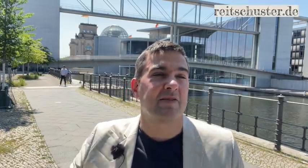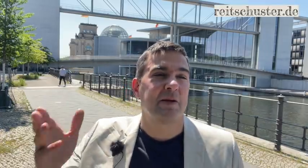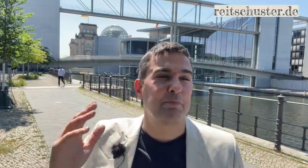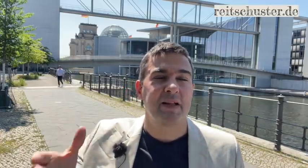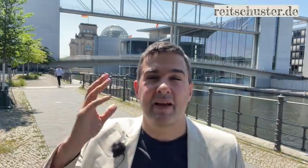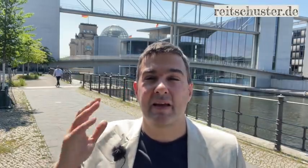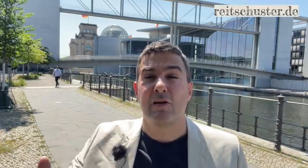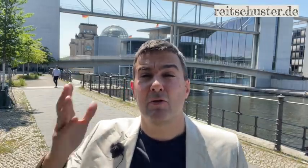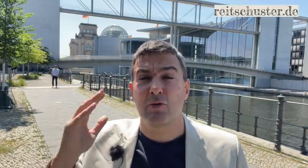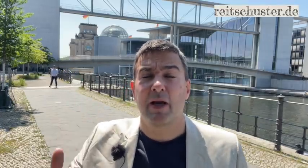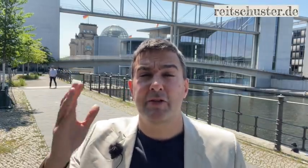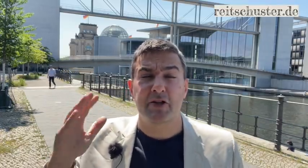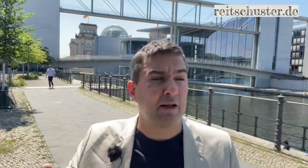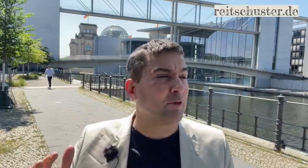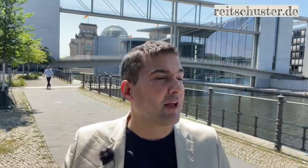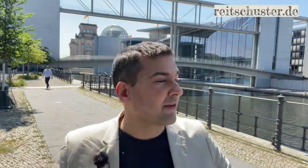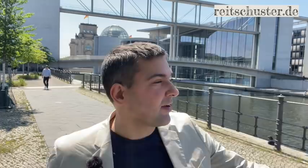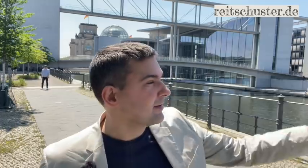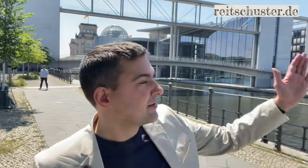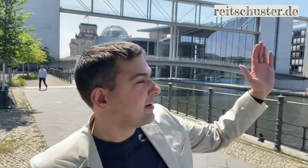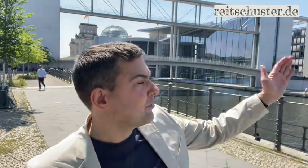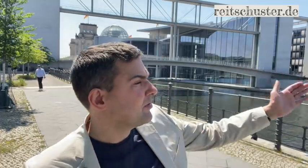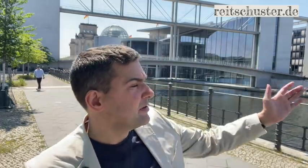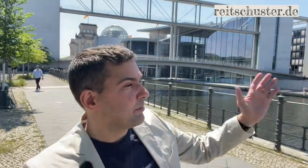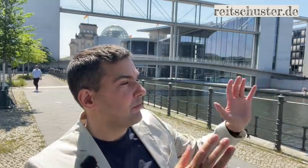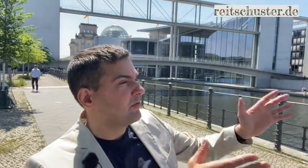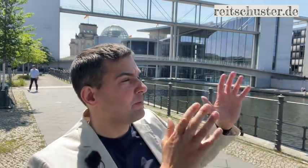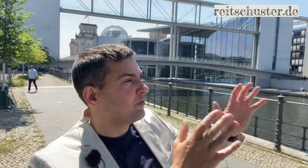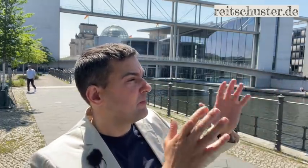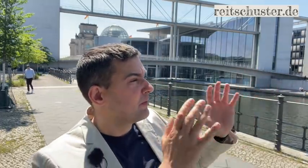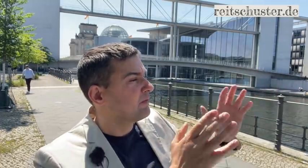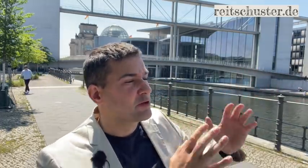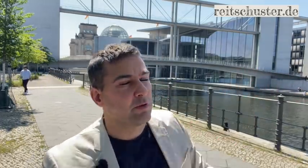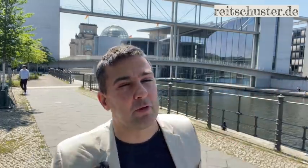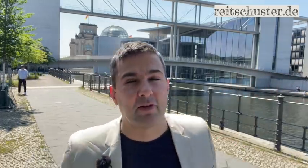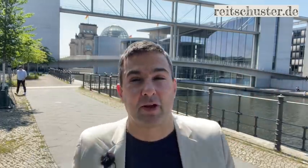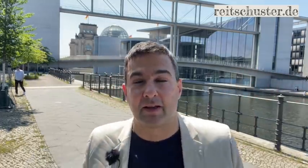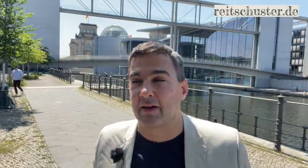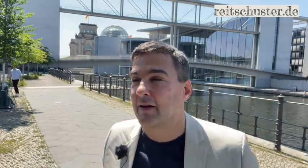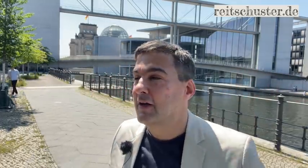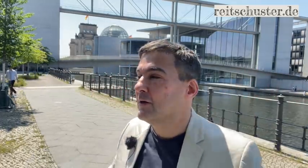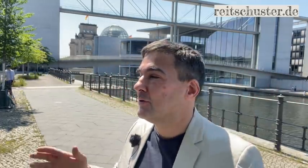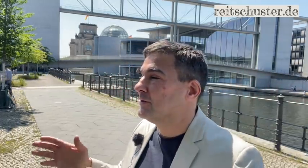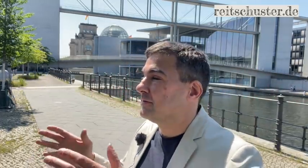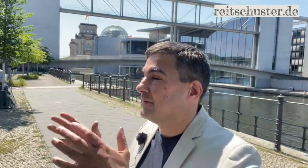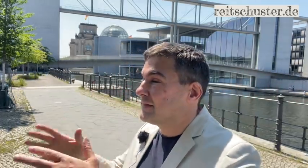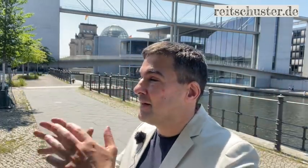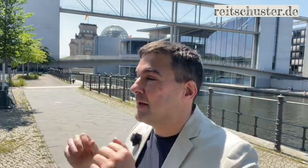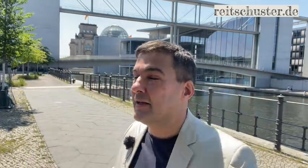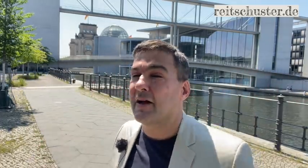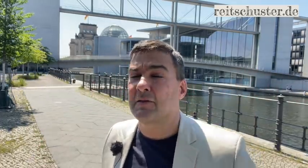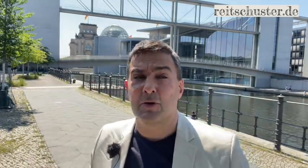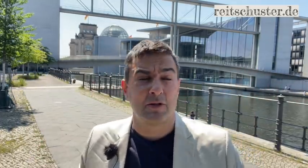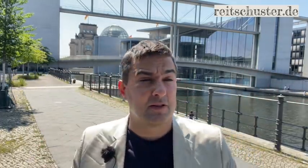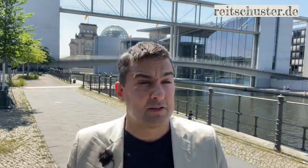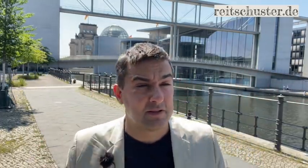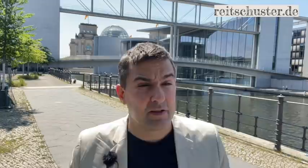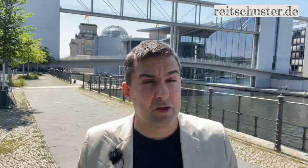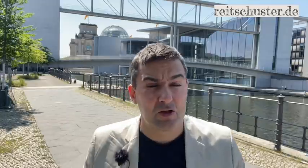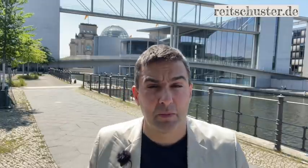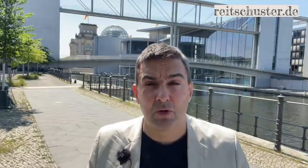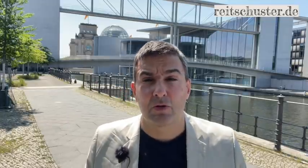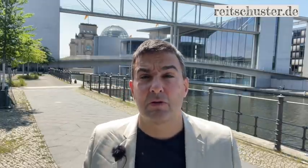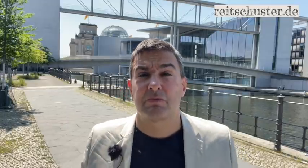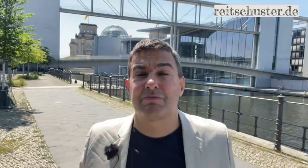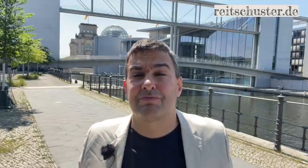Ja, jetzt gibt man der Regierung so eine Steilvorlage. Sagt, da draußen sind die bösen, bösen, bösen Verschwörungstheoretiker. Und was kann man denen antworten, dass es